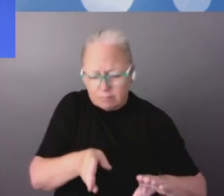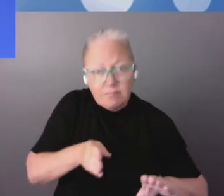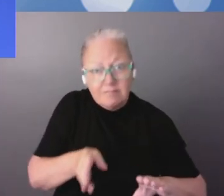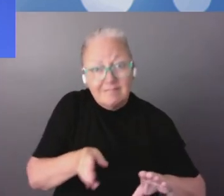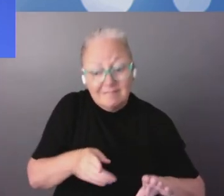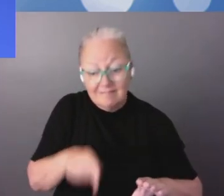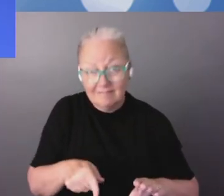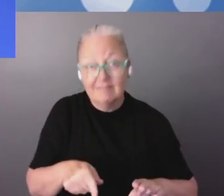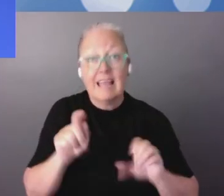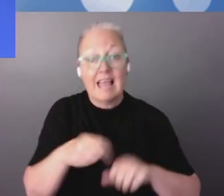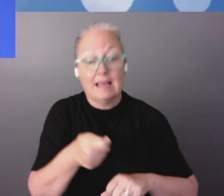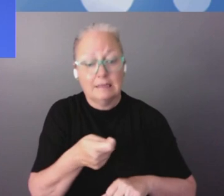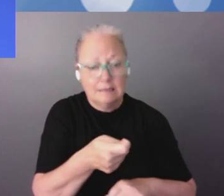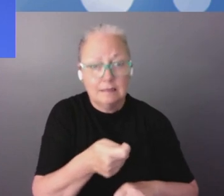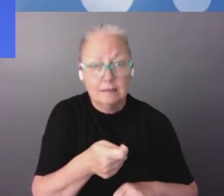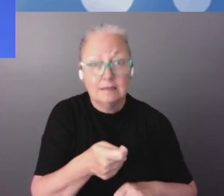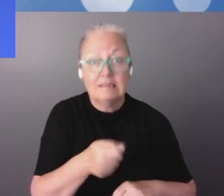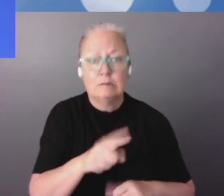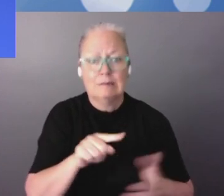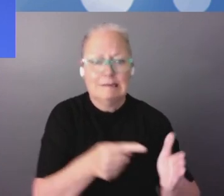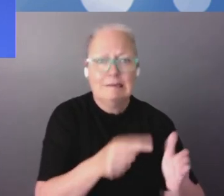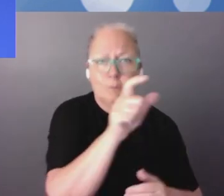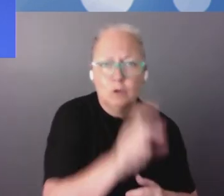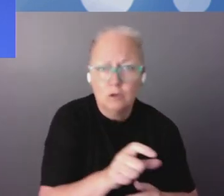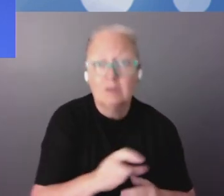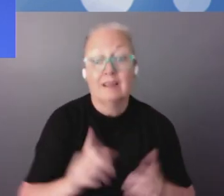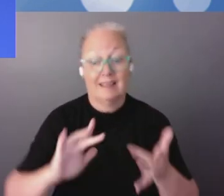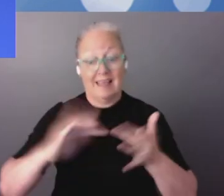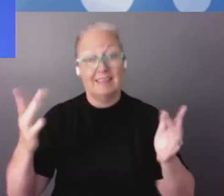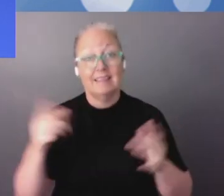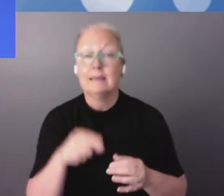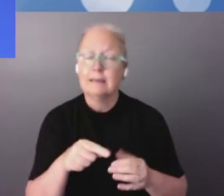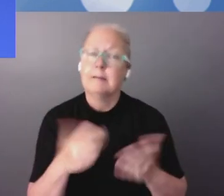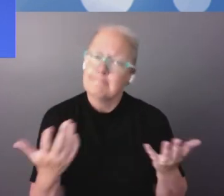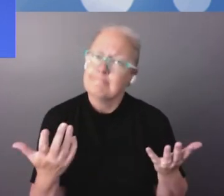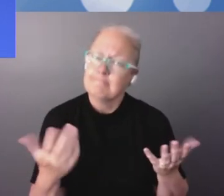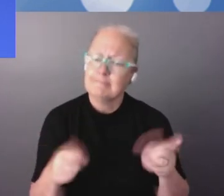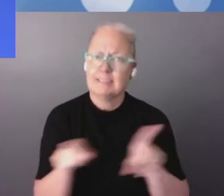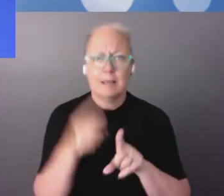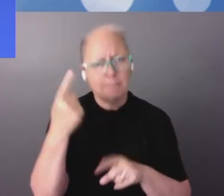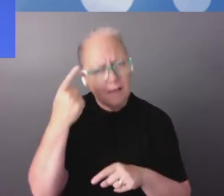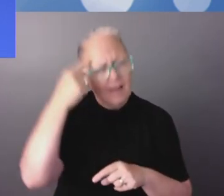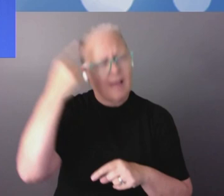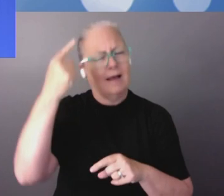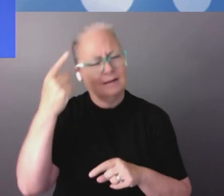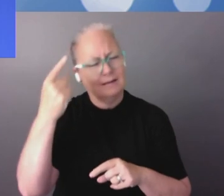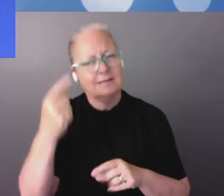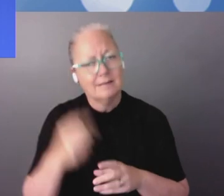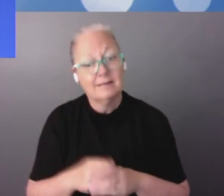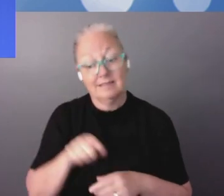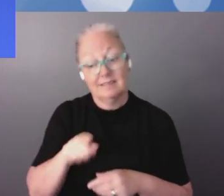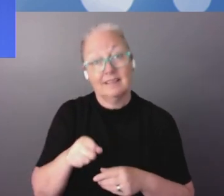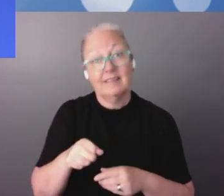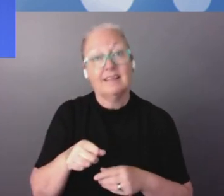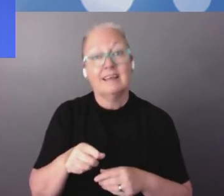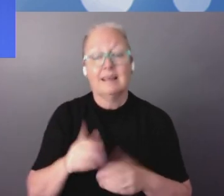нанести кому-то ущерб. Интернет такое же орудие, такой же инструмент, но он влияет на жизни всех